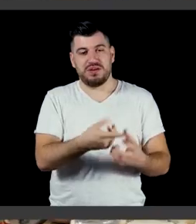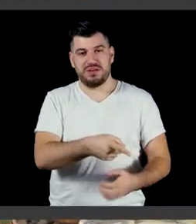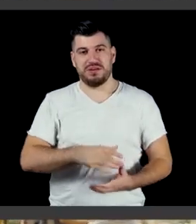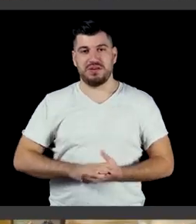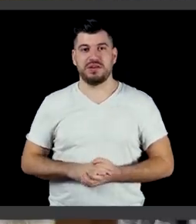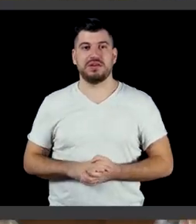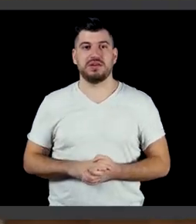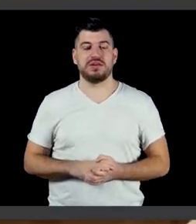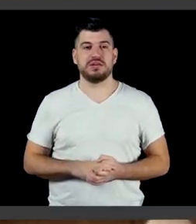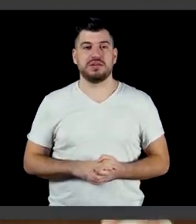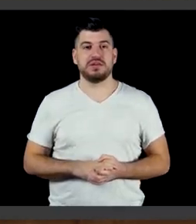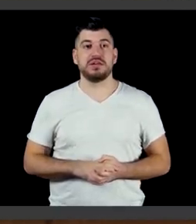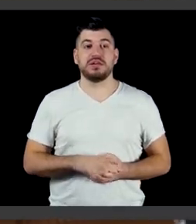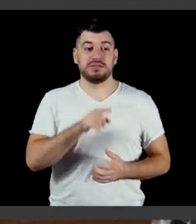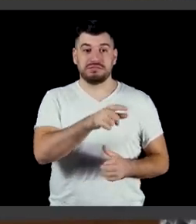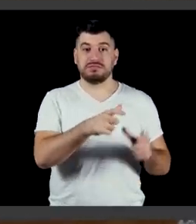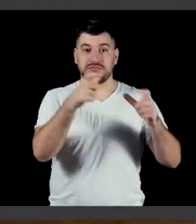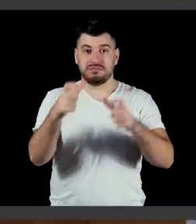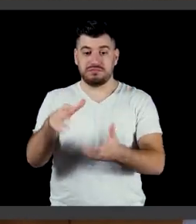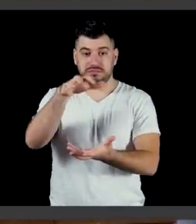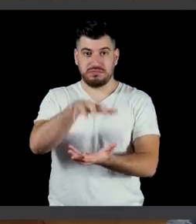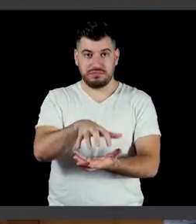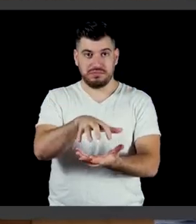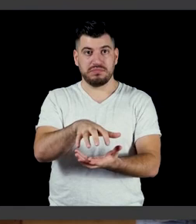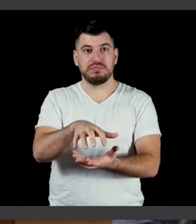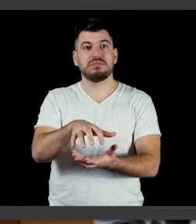Τέλεια. Και έτσι όπως είναι, παίρνω και τα δίνω λίγο χρώμα.